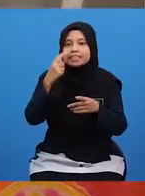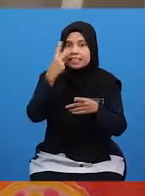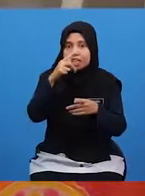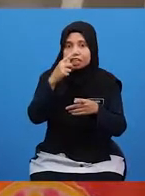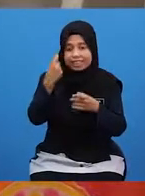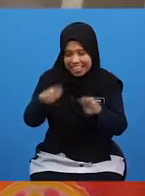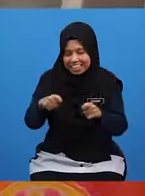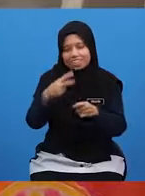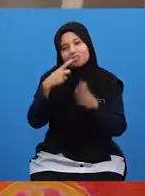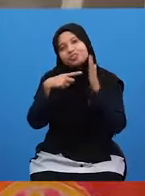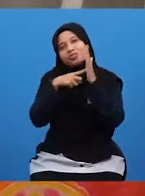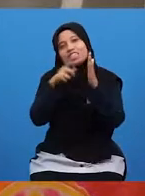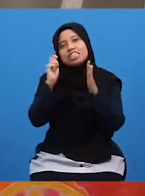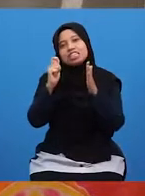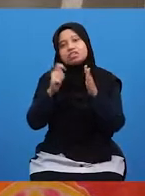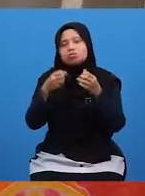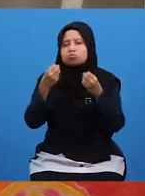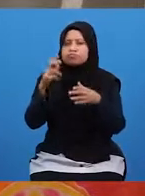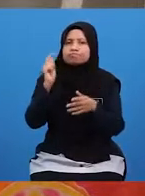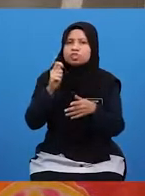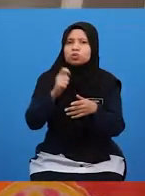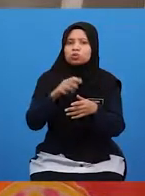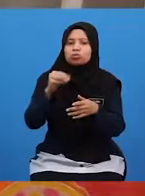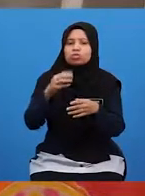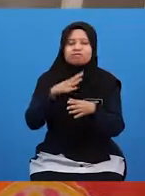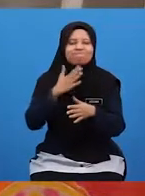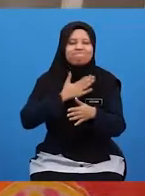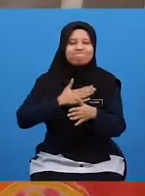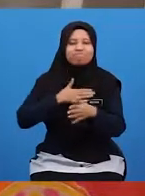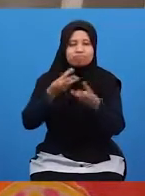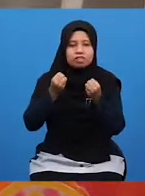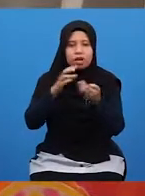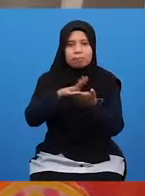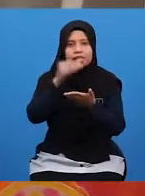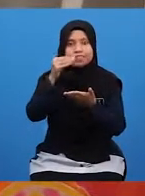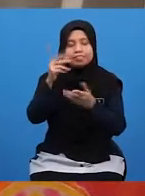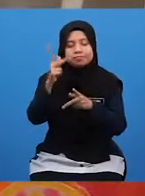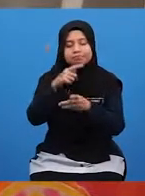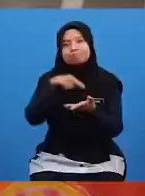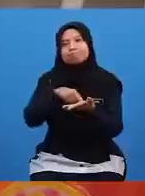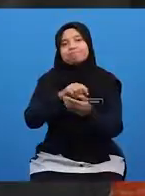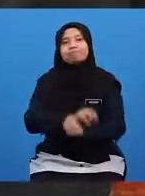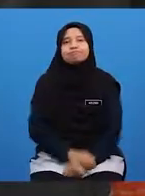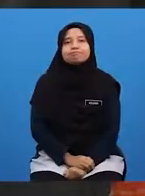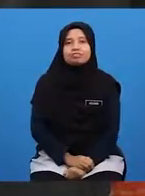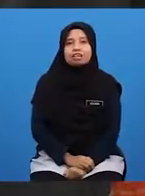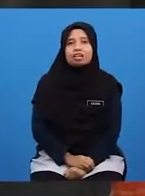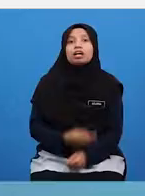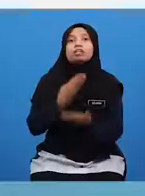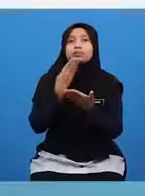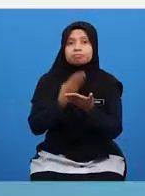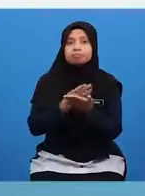tadi. Sudah tentu murid tidak sabar untuk belajar pada episod kali ini.